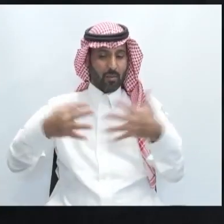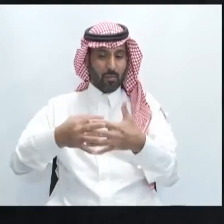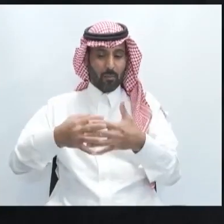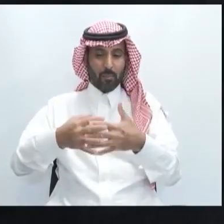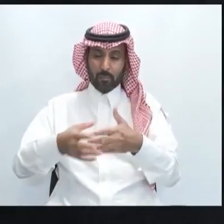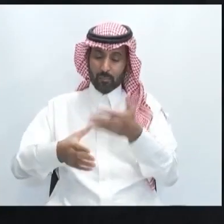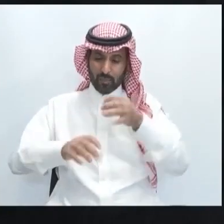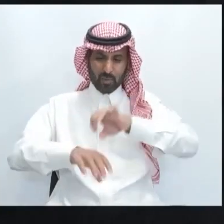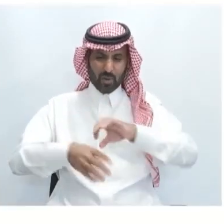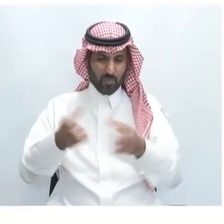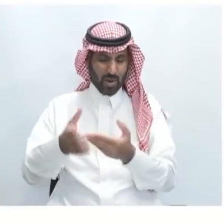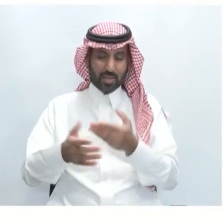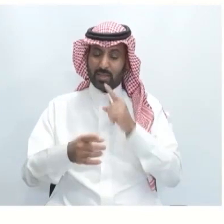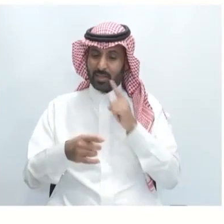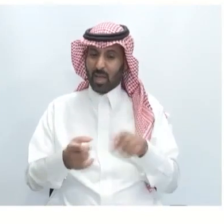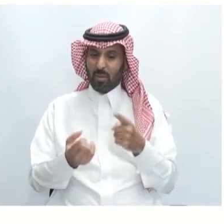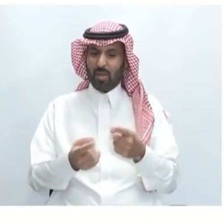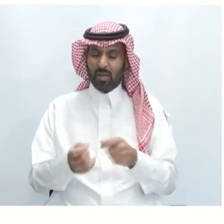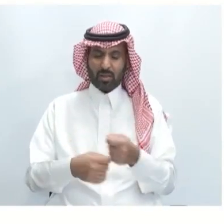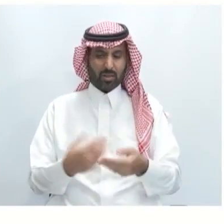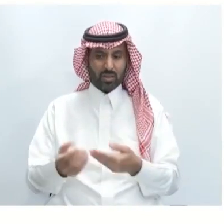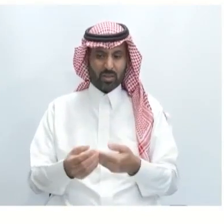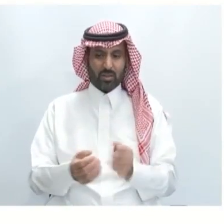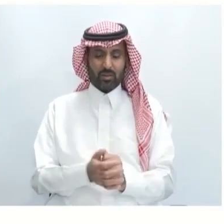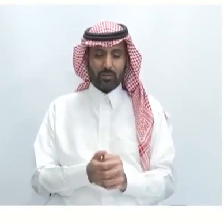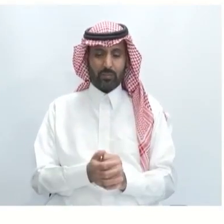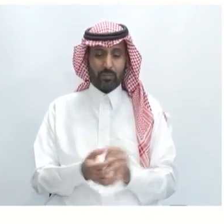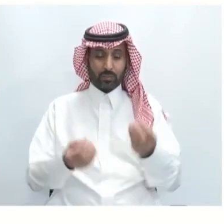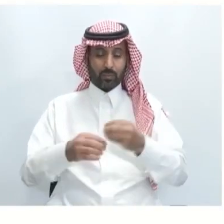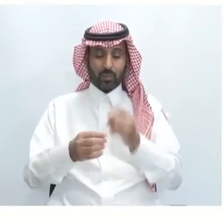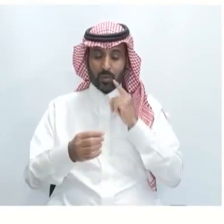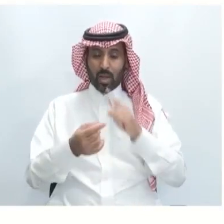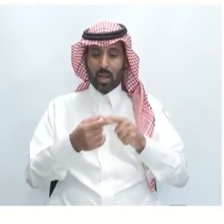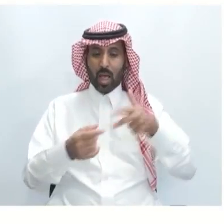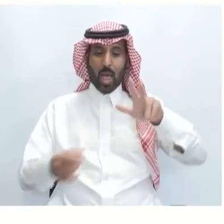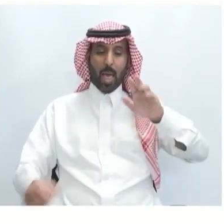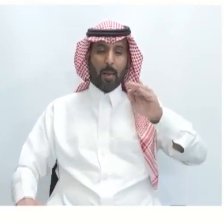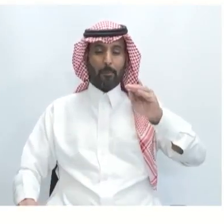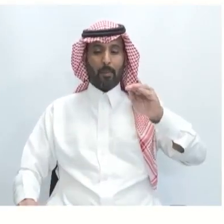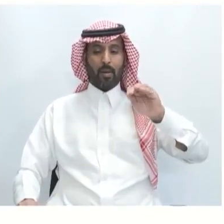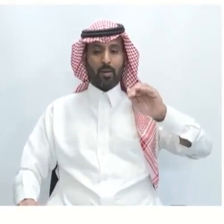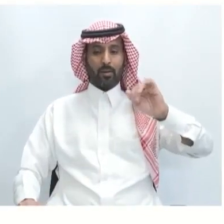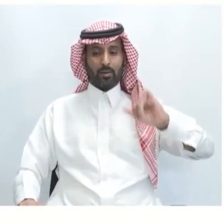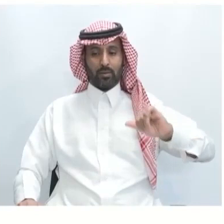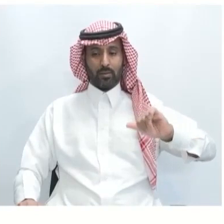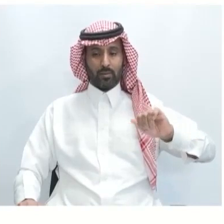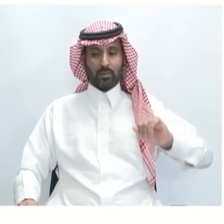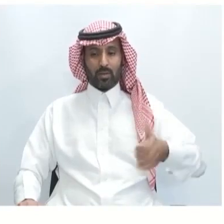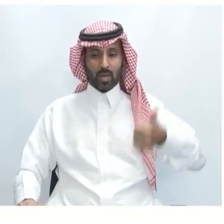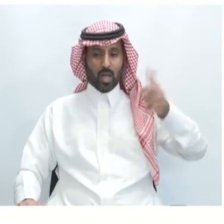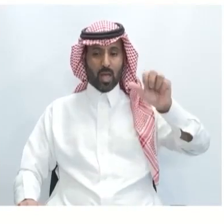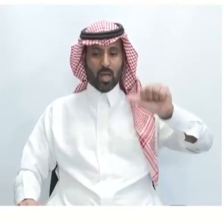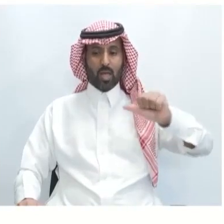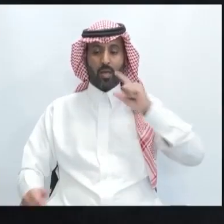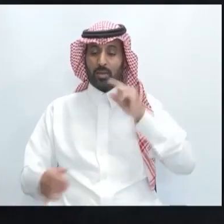تتكون الخلايا الجلديه تتكون احسنتم رائعين من الاحماض النو اذا لجسم الانسان